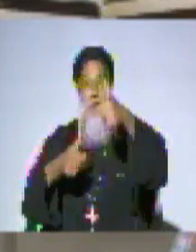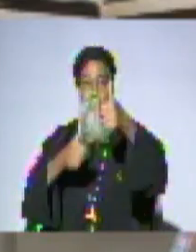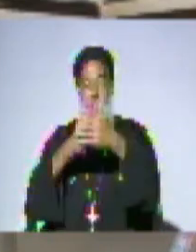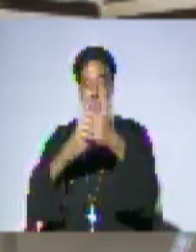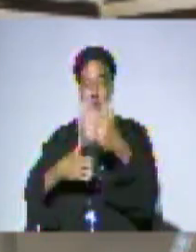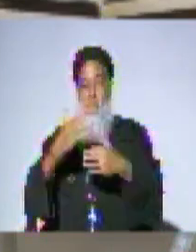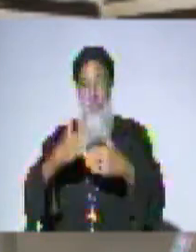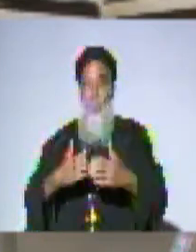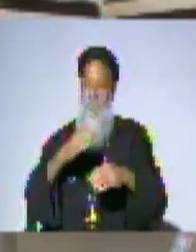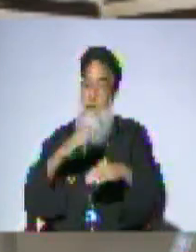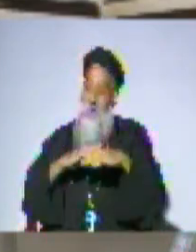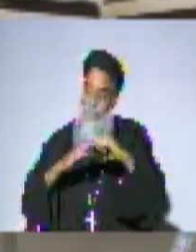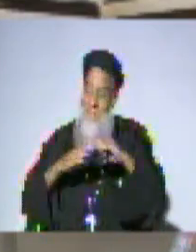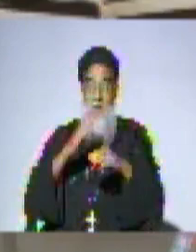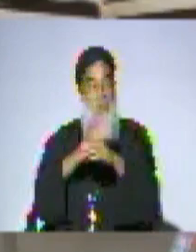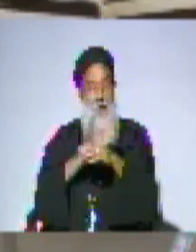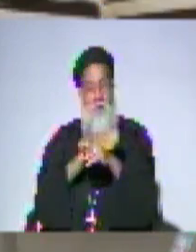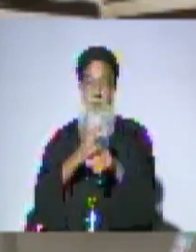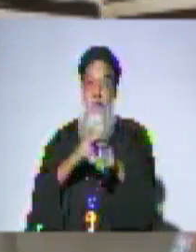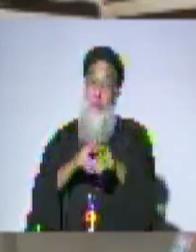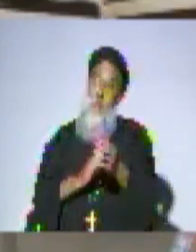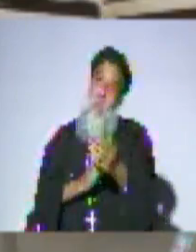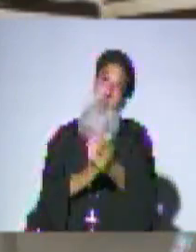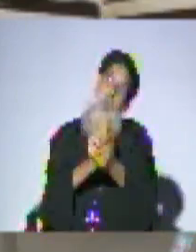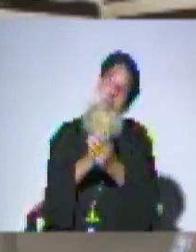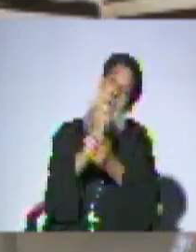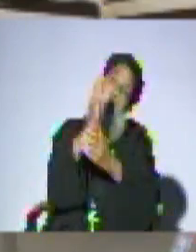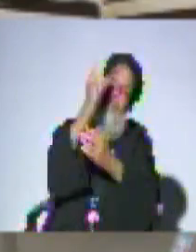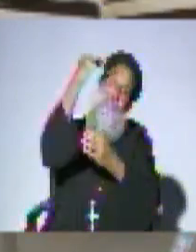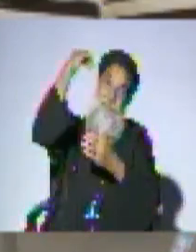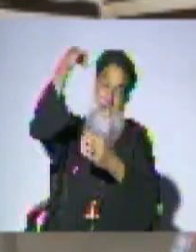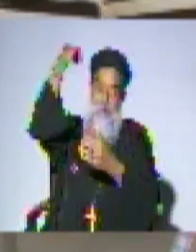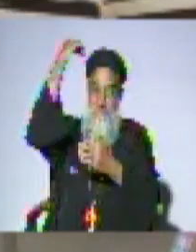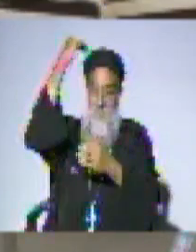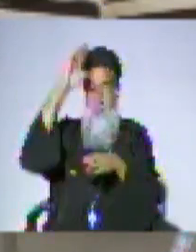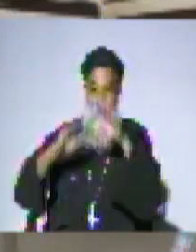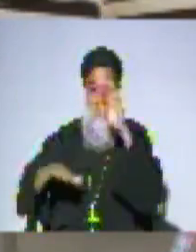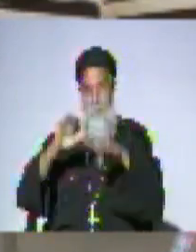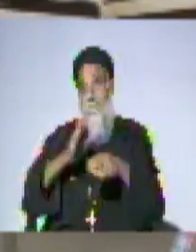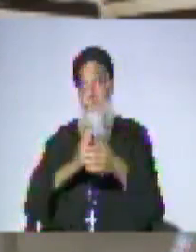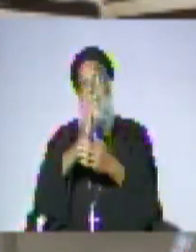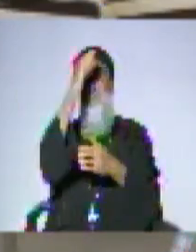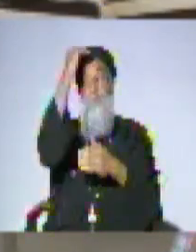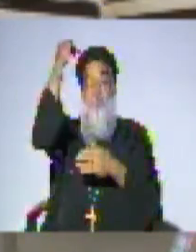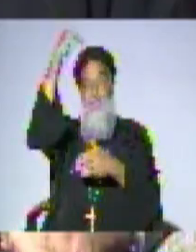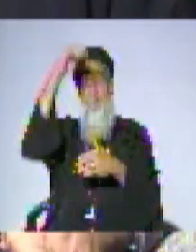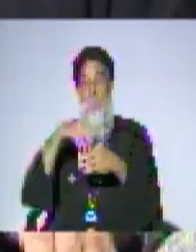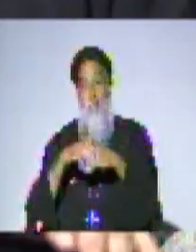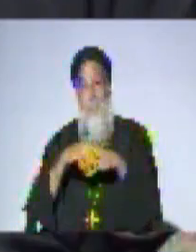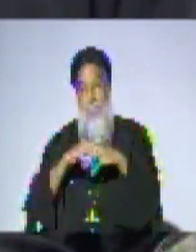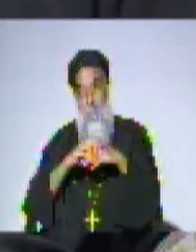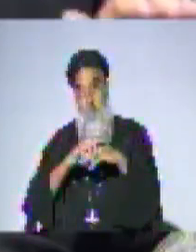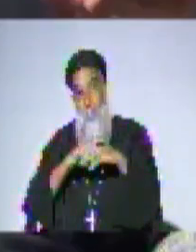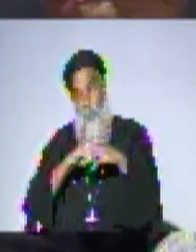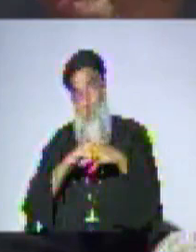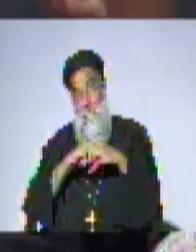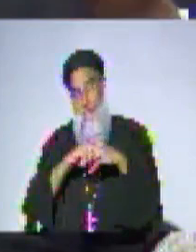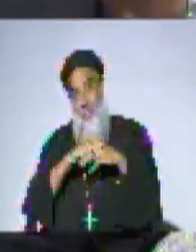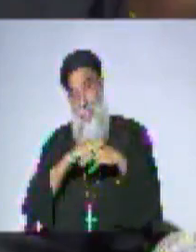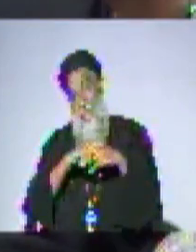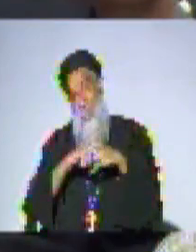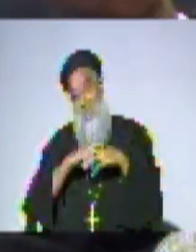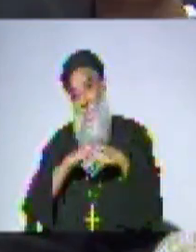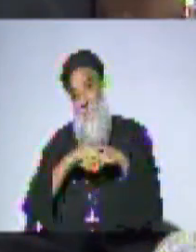بيوجد له يعني حاجة يكافئ عنها في السماء، يعني تحت خضوع قضيب ملكي،